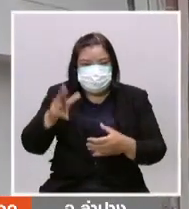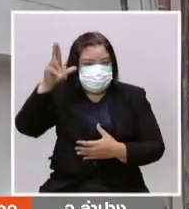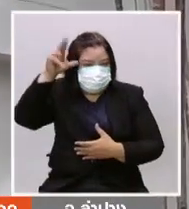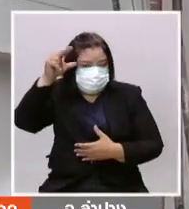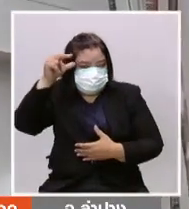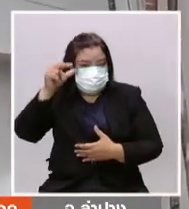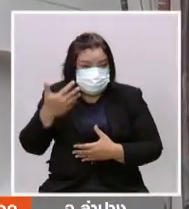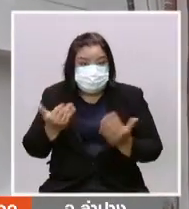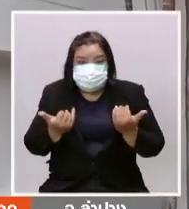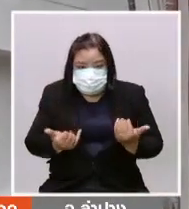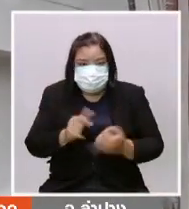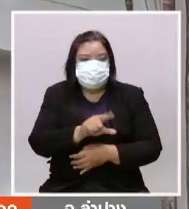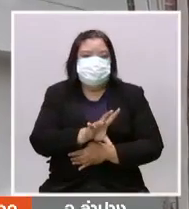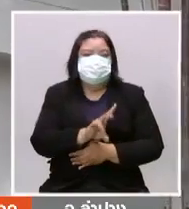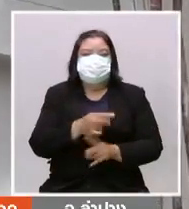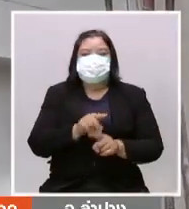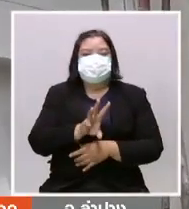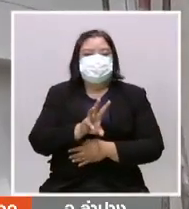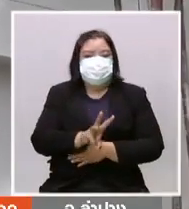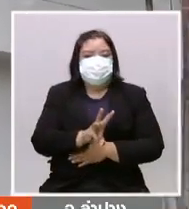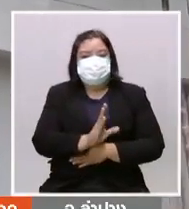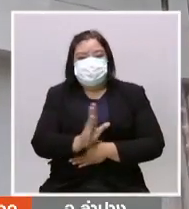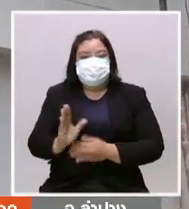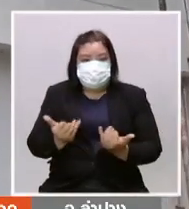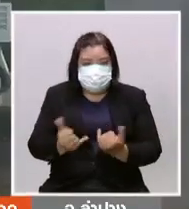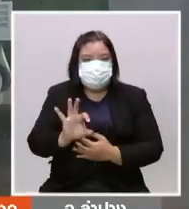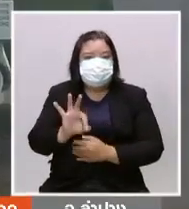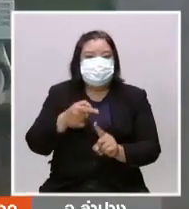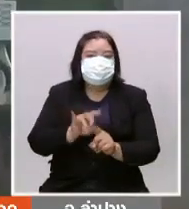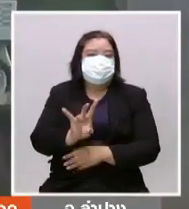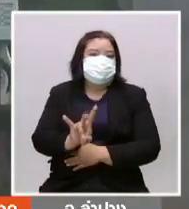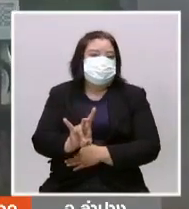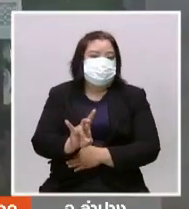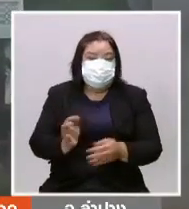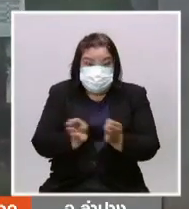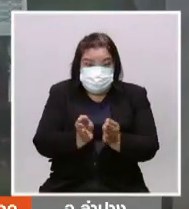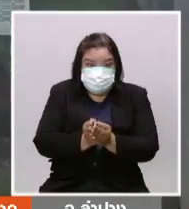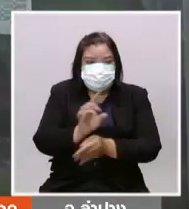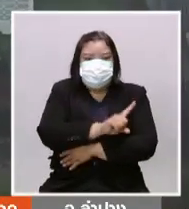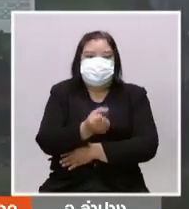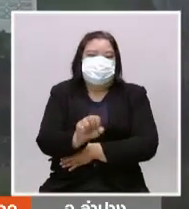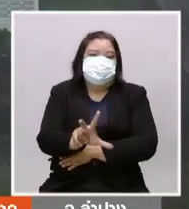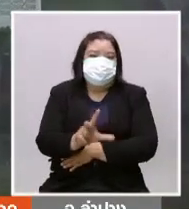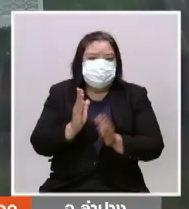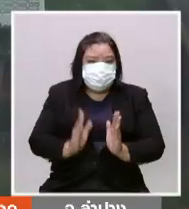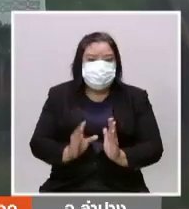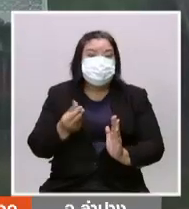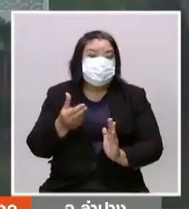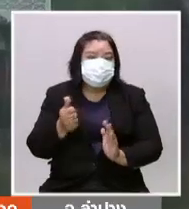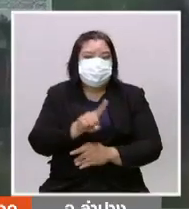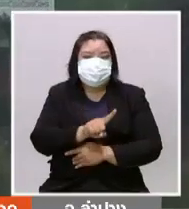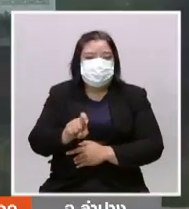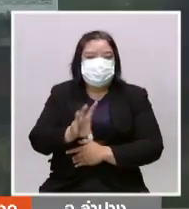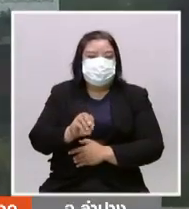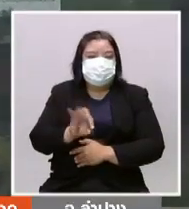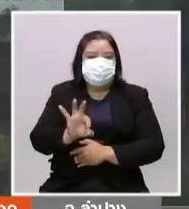นับตั้งแต่วันที่27มิถุนายนจนถึง9กรกฎาคม13วันเท่านั้นนะคะมีผู้ติดเชื้อ